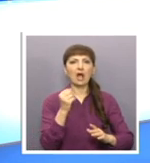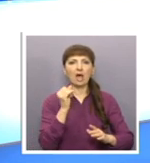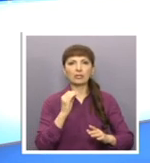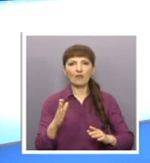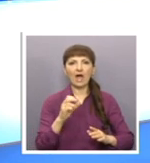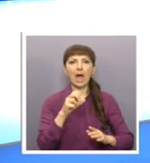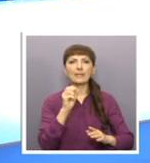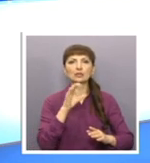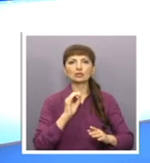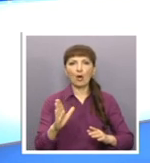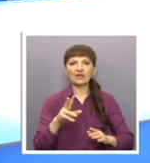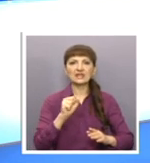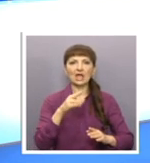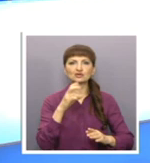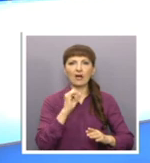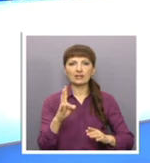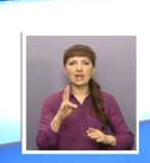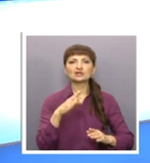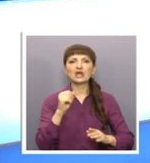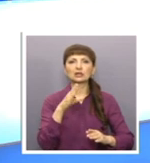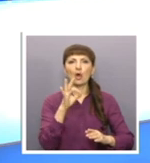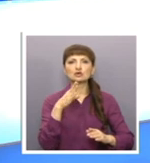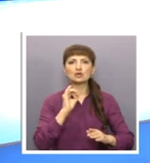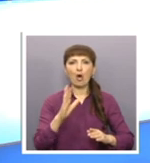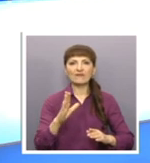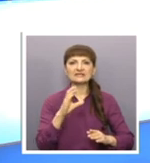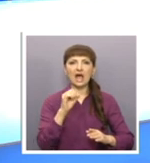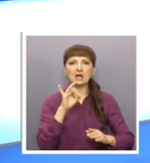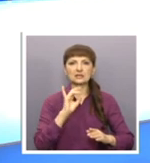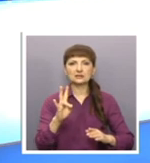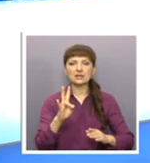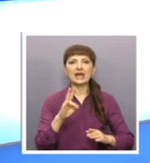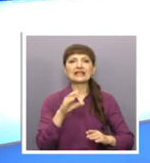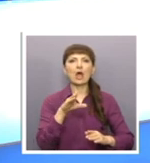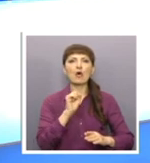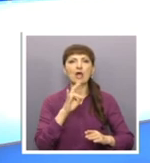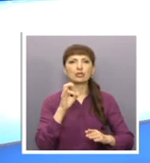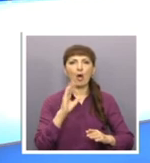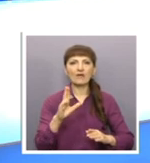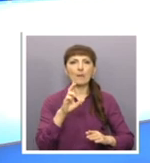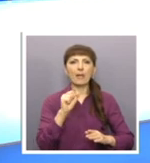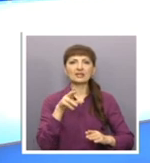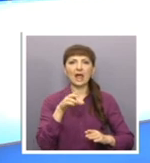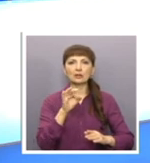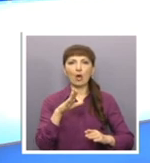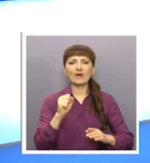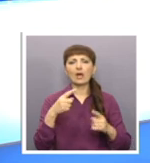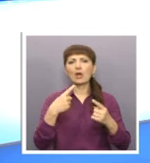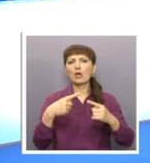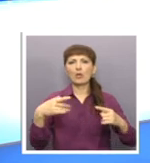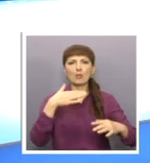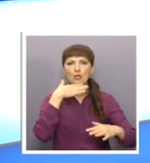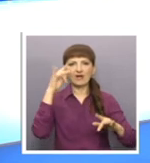Мурат Абенов, Мухтар Тайжан, Ораз Жандосов, Айдос Сарым, Булат Леухан, Зауреш Баталова и еще очень